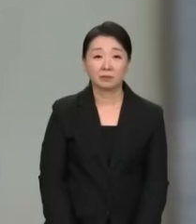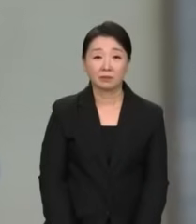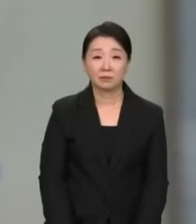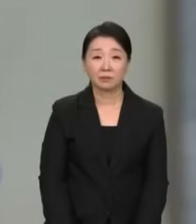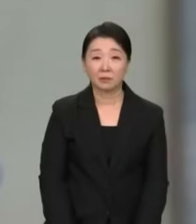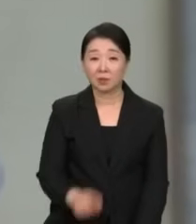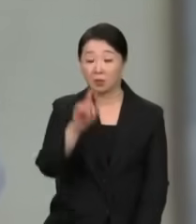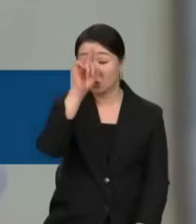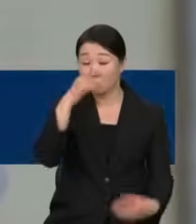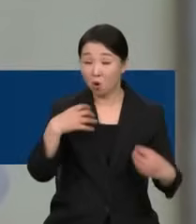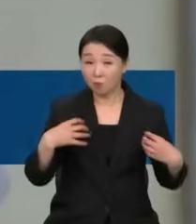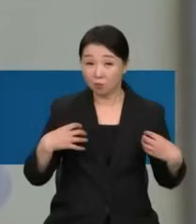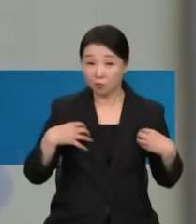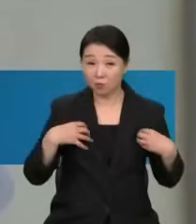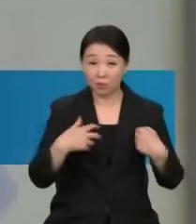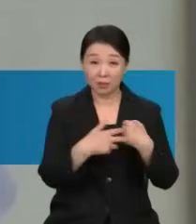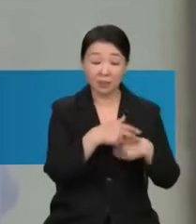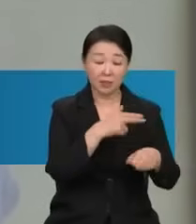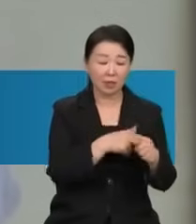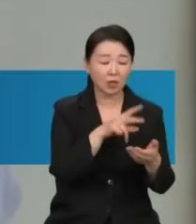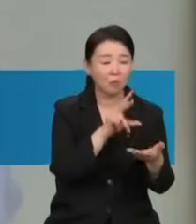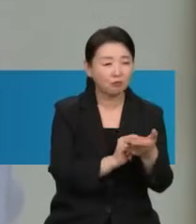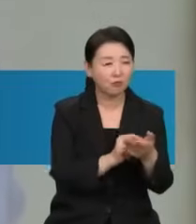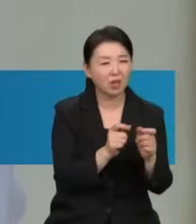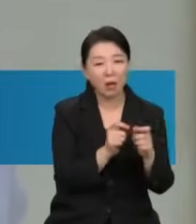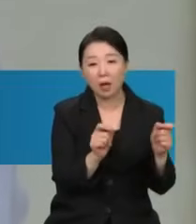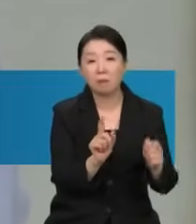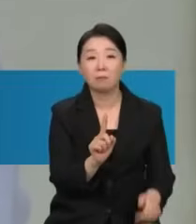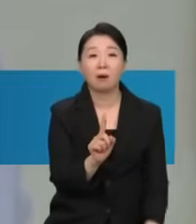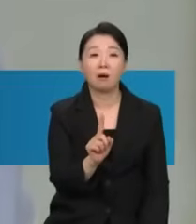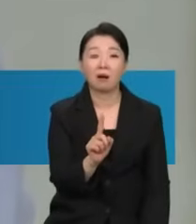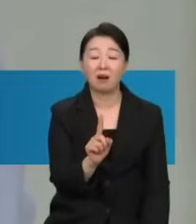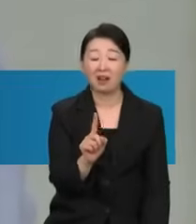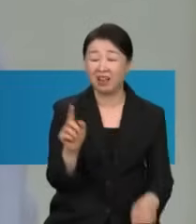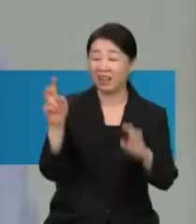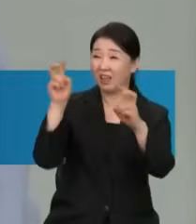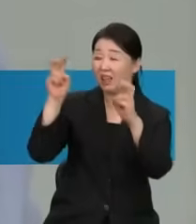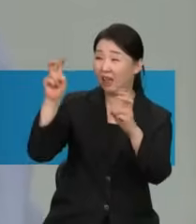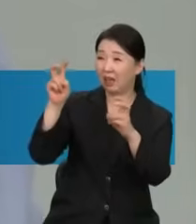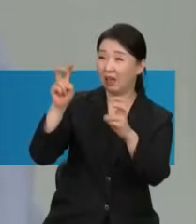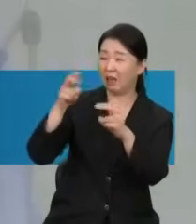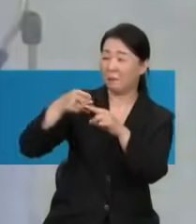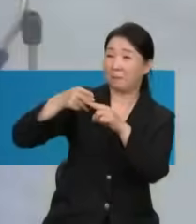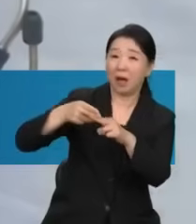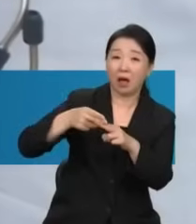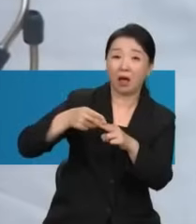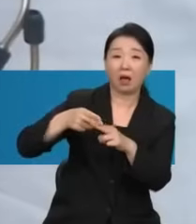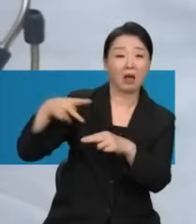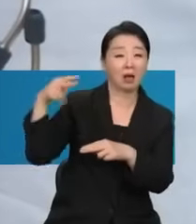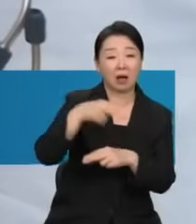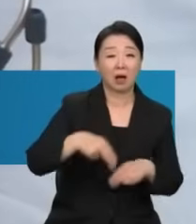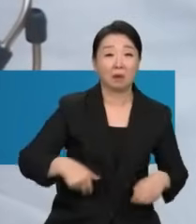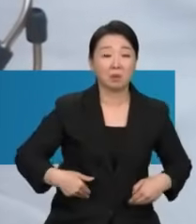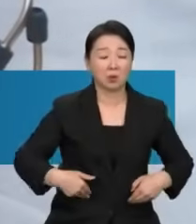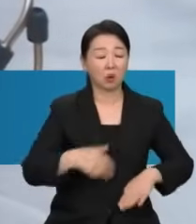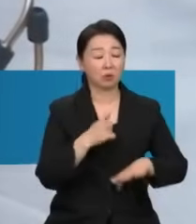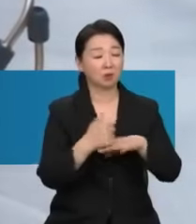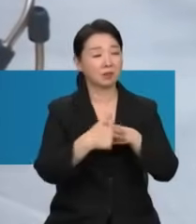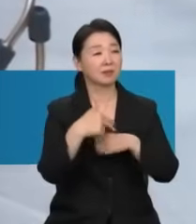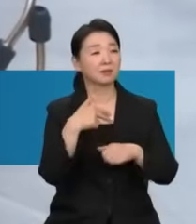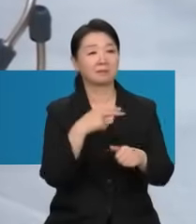이런 가운데 정부가 의사들의 오래된 문제점으로 꼽혀왔던 제약사에 대한 갑질을 근절하겠다며 의사들을